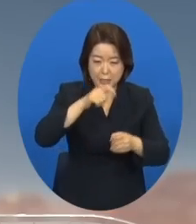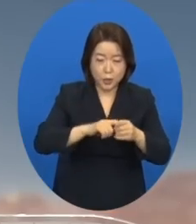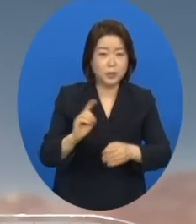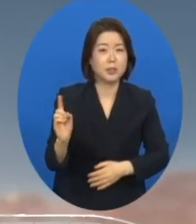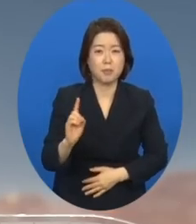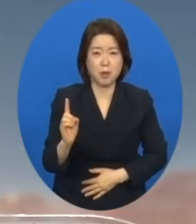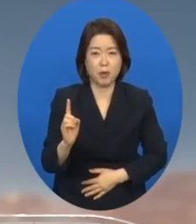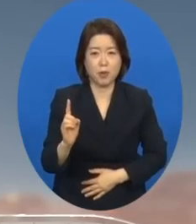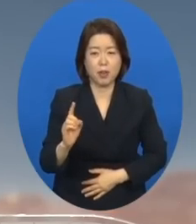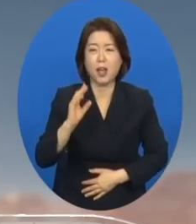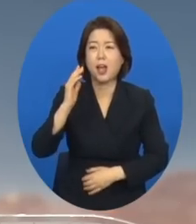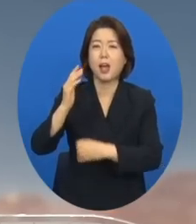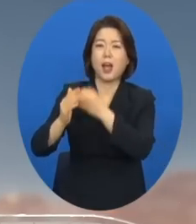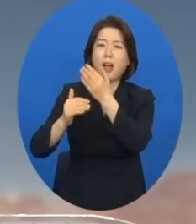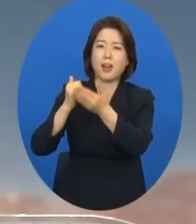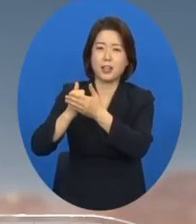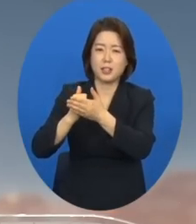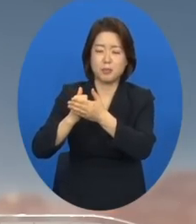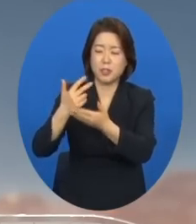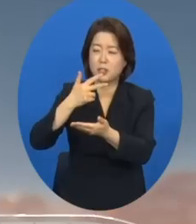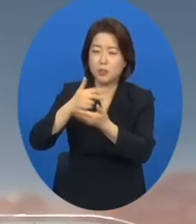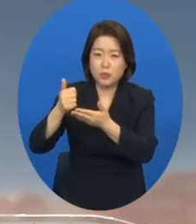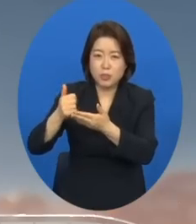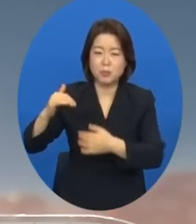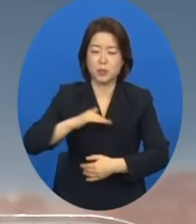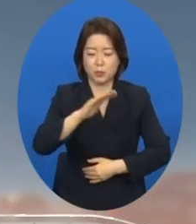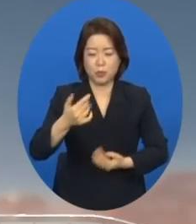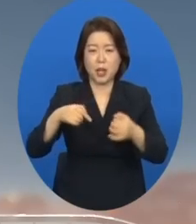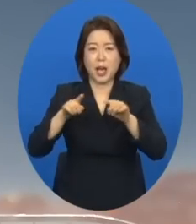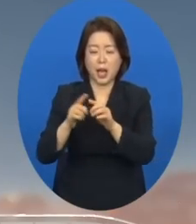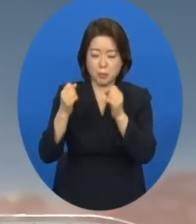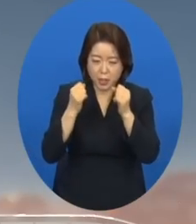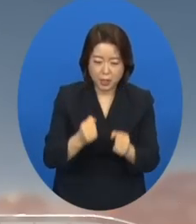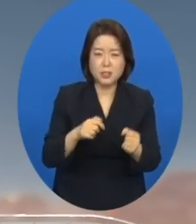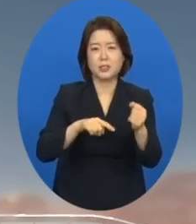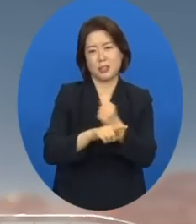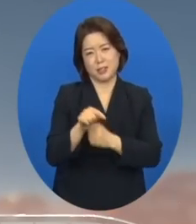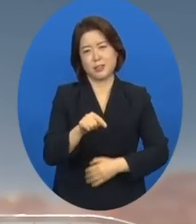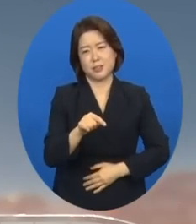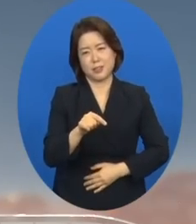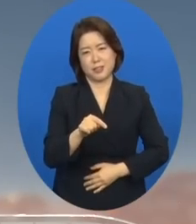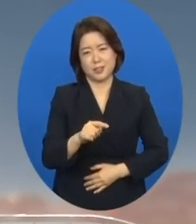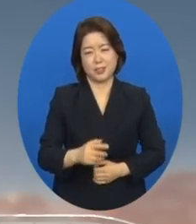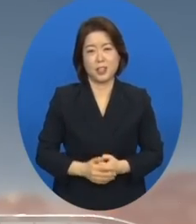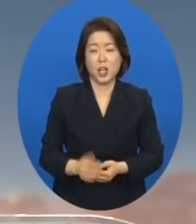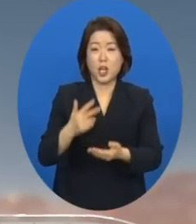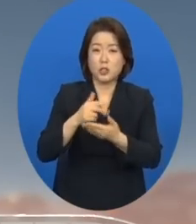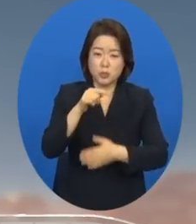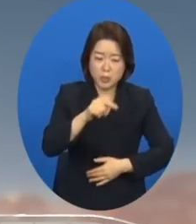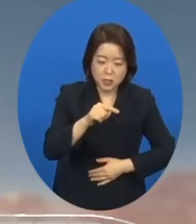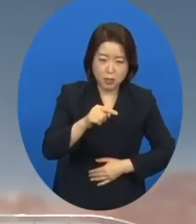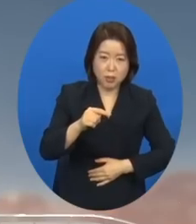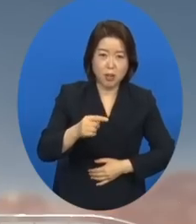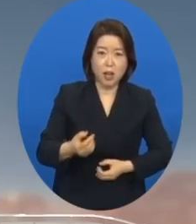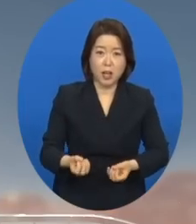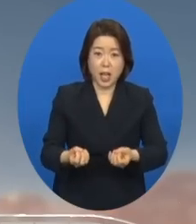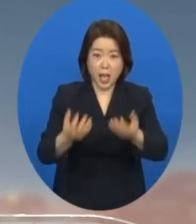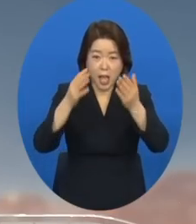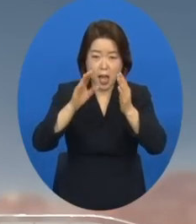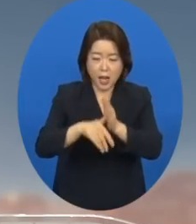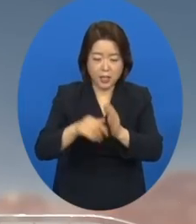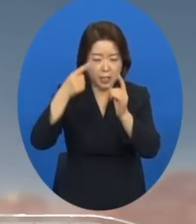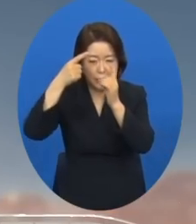뭐였죠 하나님이 주님이 우리와 함께 하신다는 거잖아요 주님이 이것을 할 때마다